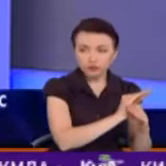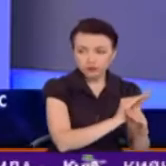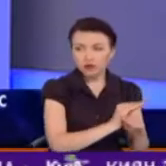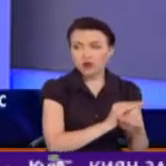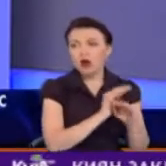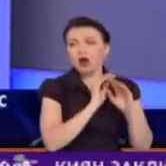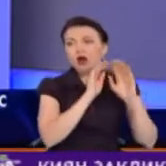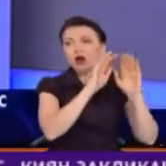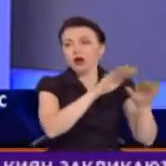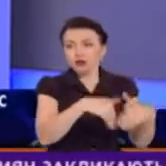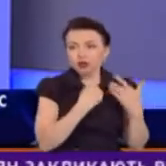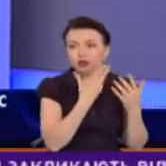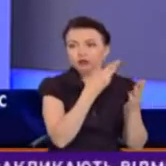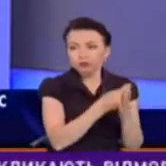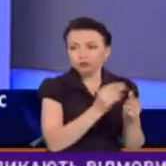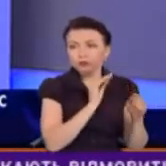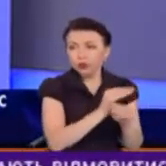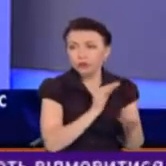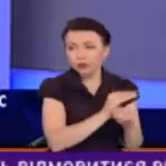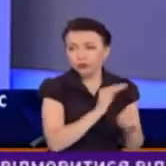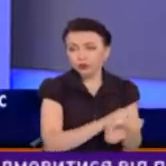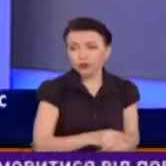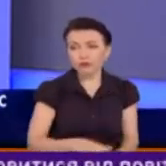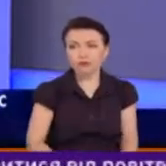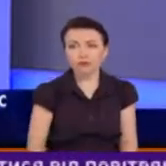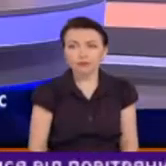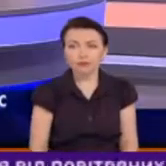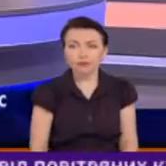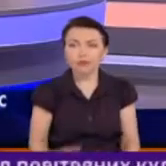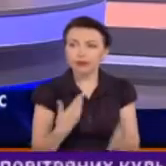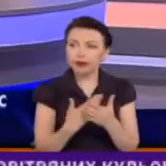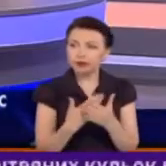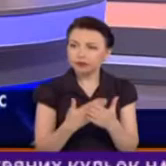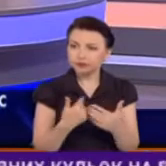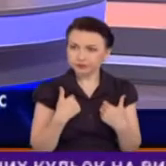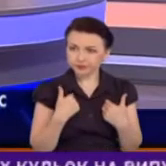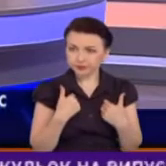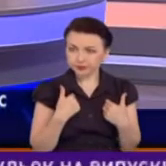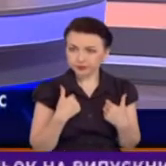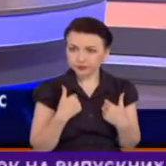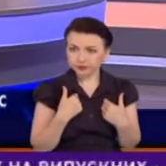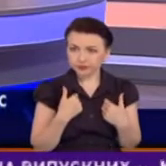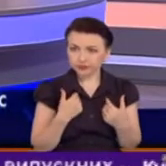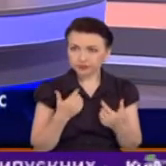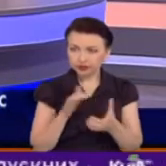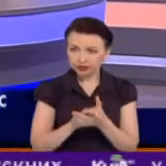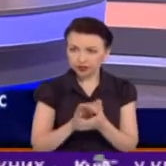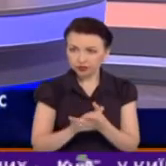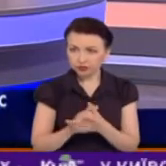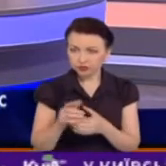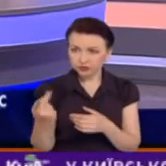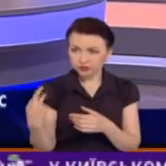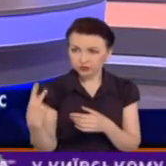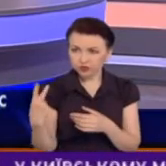і розподіл свій прибуток. І на виході... якщо я ще, не дай Боже, от пан Олексій, наприклад, представляє ДТЕК, з ним знайомим, ми час від часу зустрічаємося,